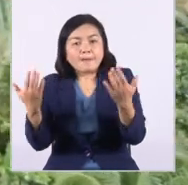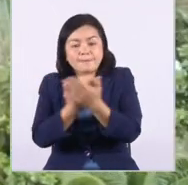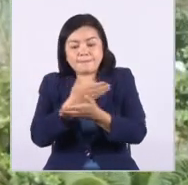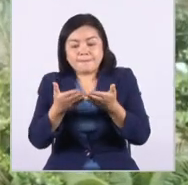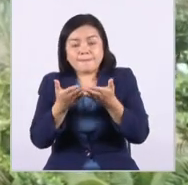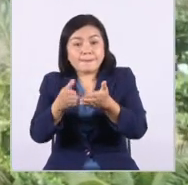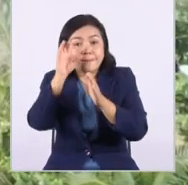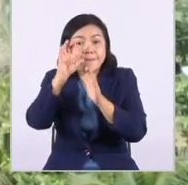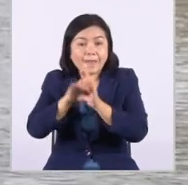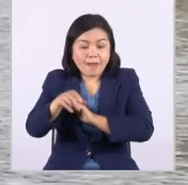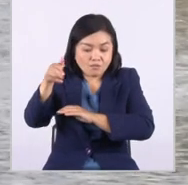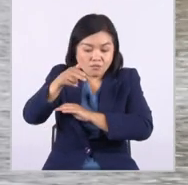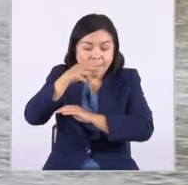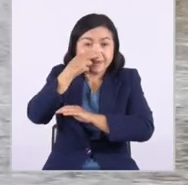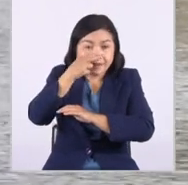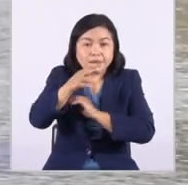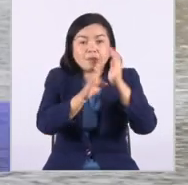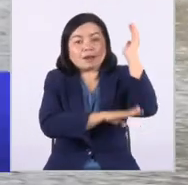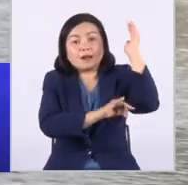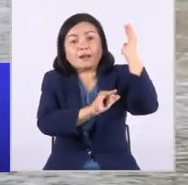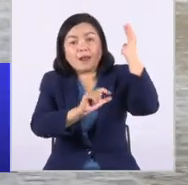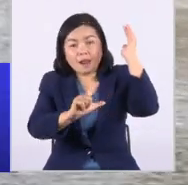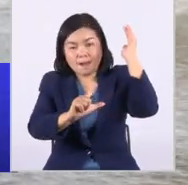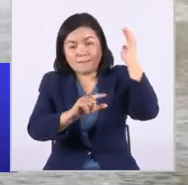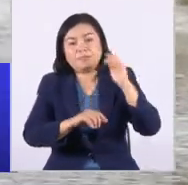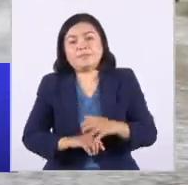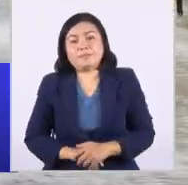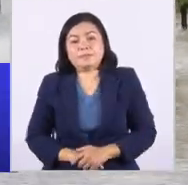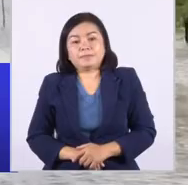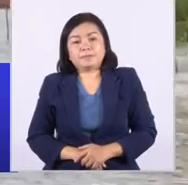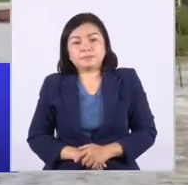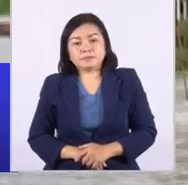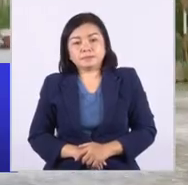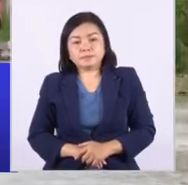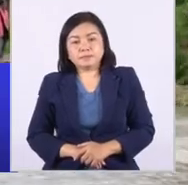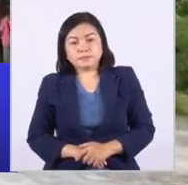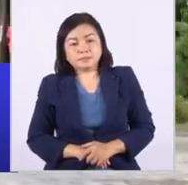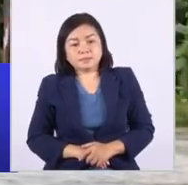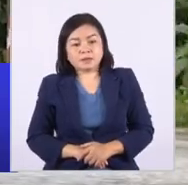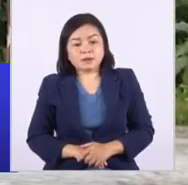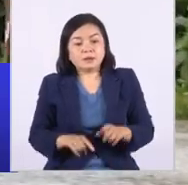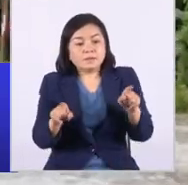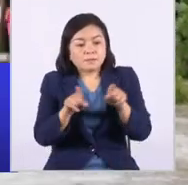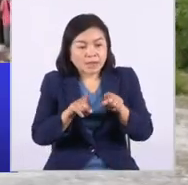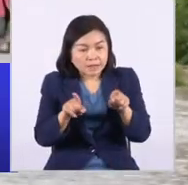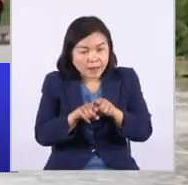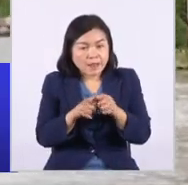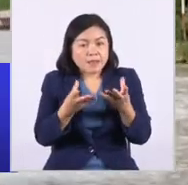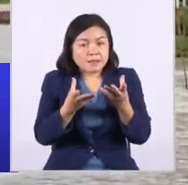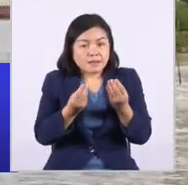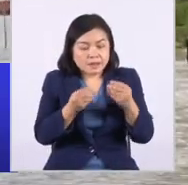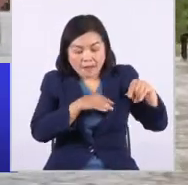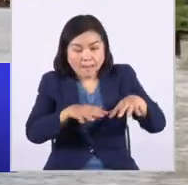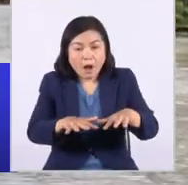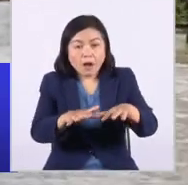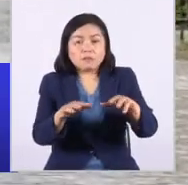จะเห็นชัดว่าหลายจุดวงกว้างเลยที่ยะลานะคะยะลาก็เหมือนกันเกิดดินสไลด์นะคะในพื้นที่ถนนสวน